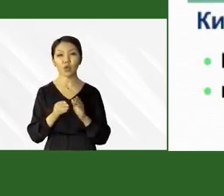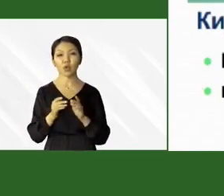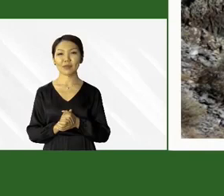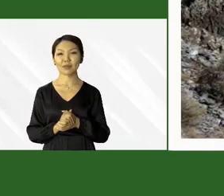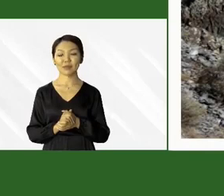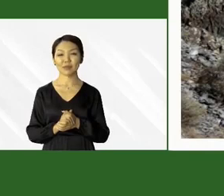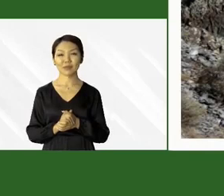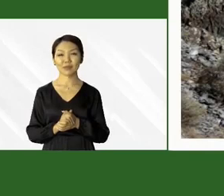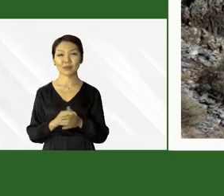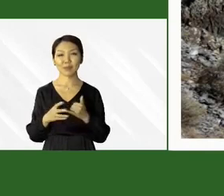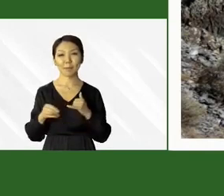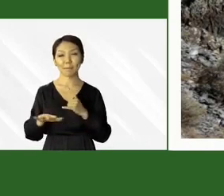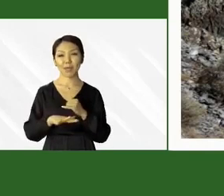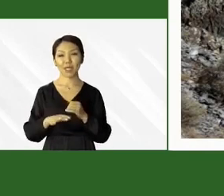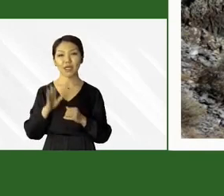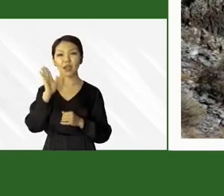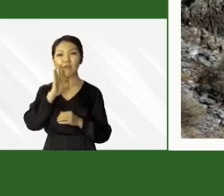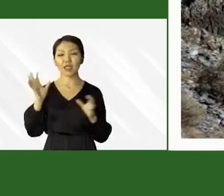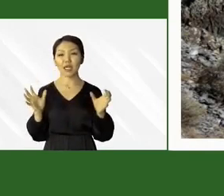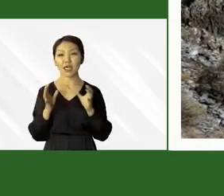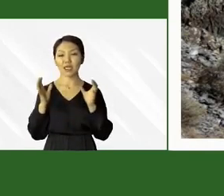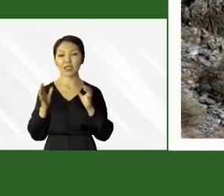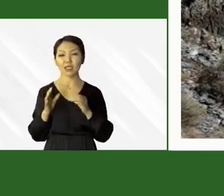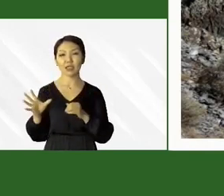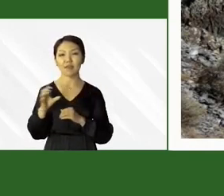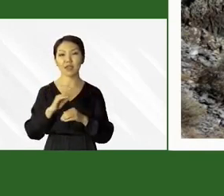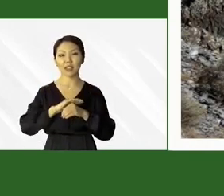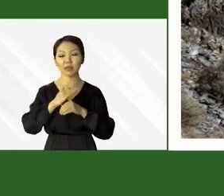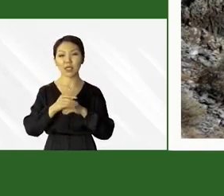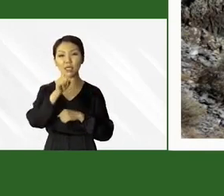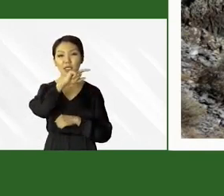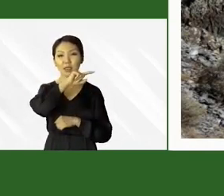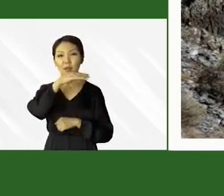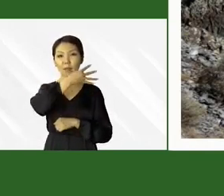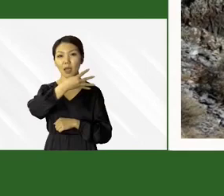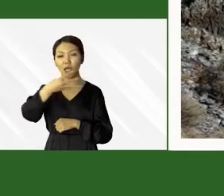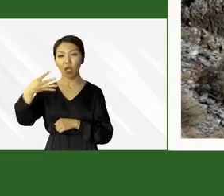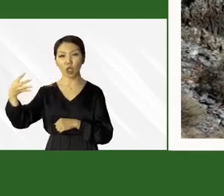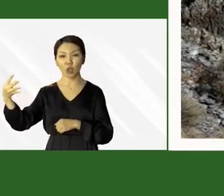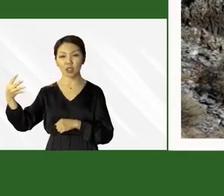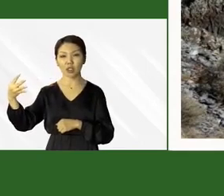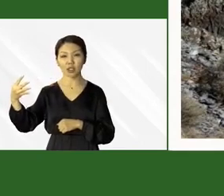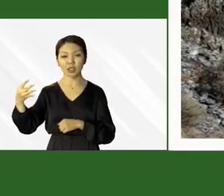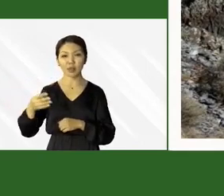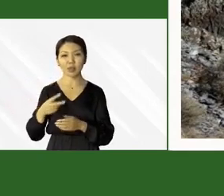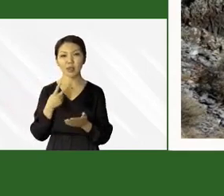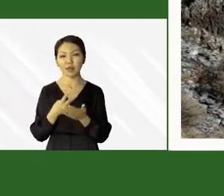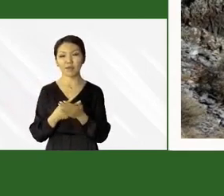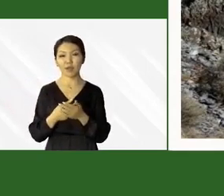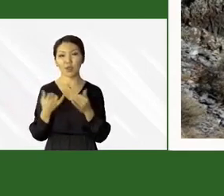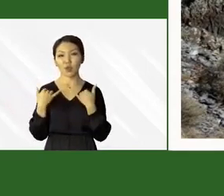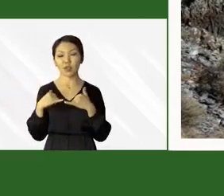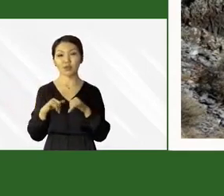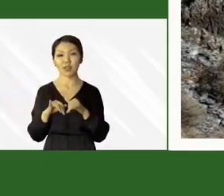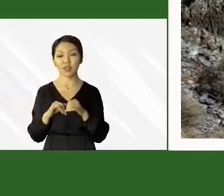Казахстан. Берег водохранилища весь покрыт полосками. Зрелище инопланетное. Из